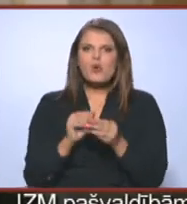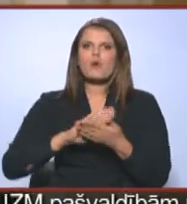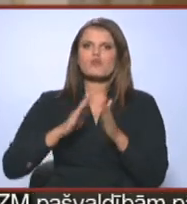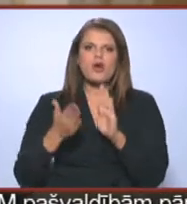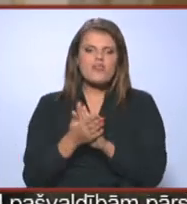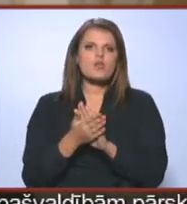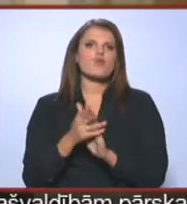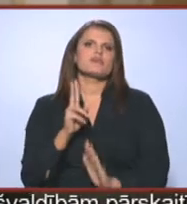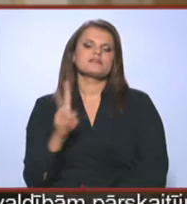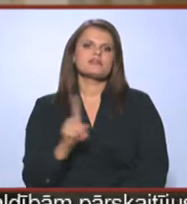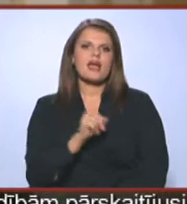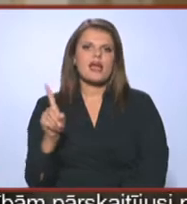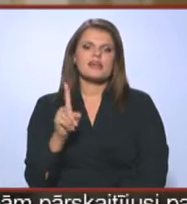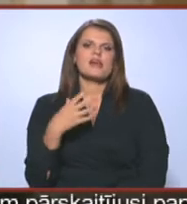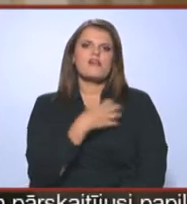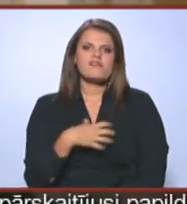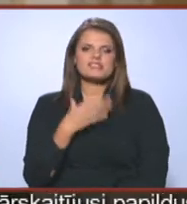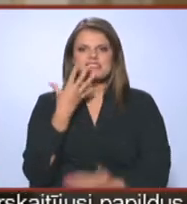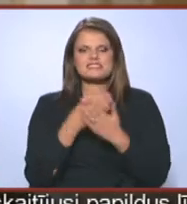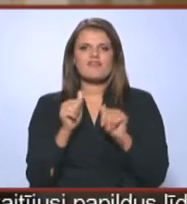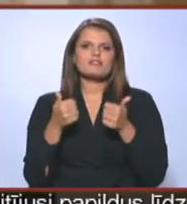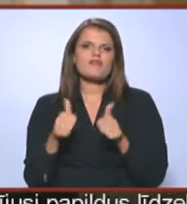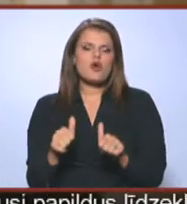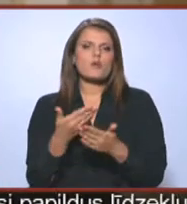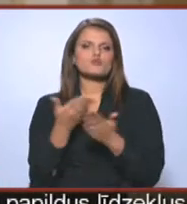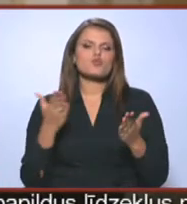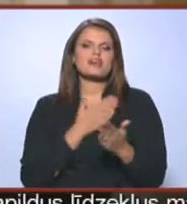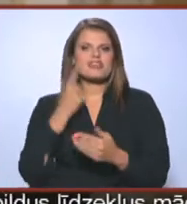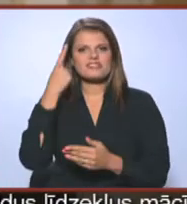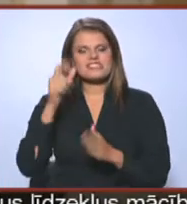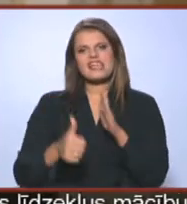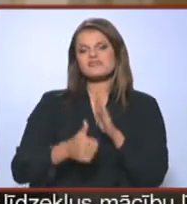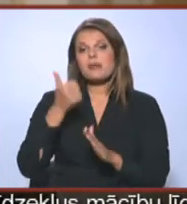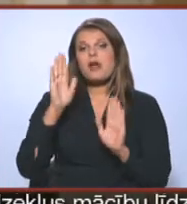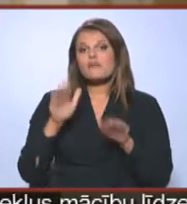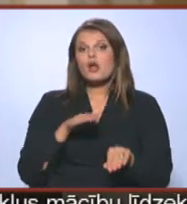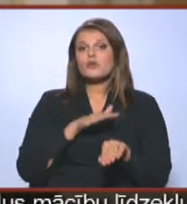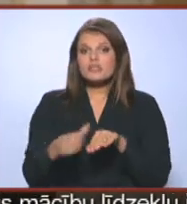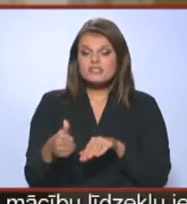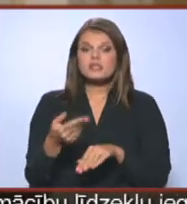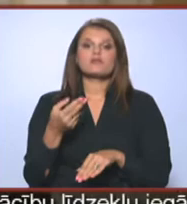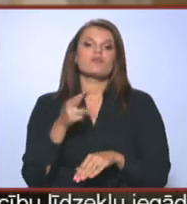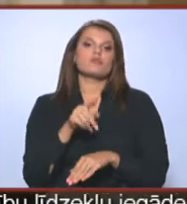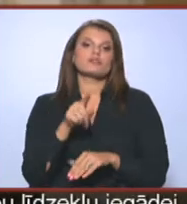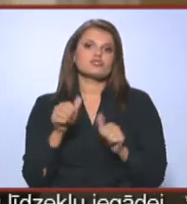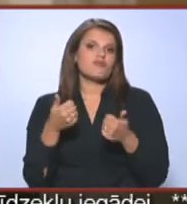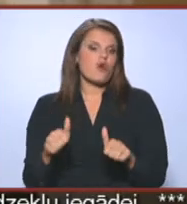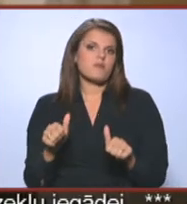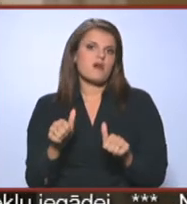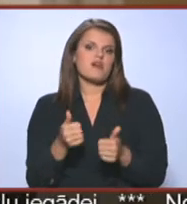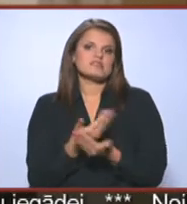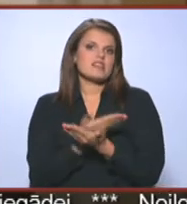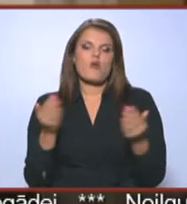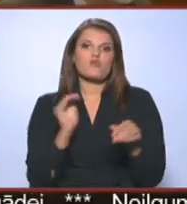ka ir vajadzīgs savus formātus, kurā viņi varētu savus idejas vislabāk realizēt. Rādās, ka tas formāts laikam nekur